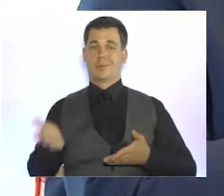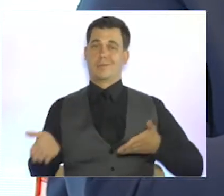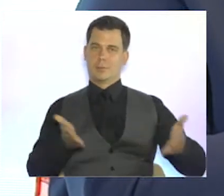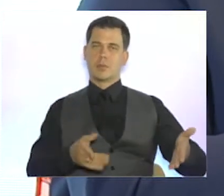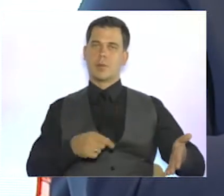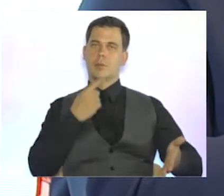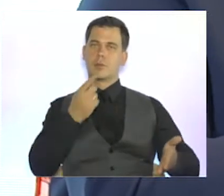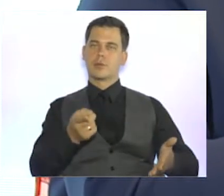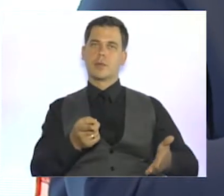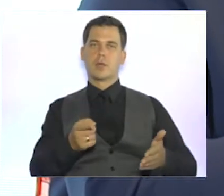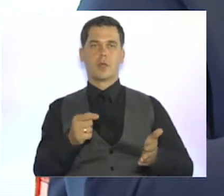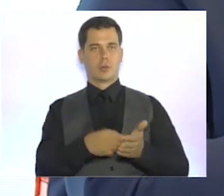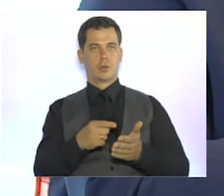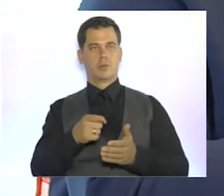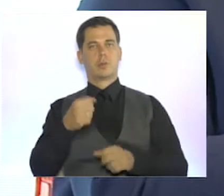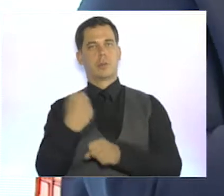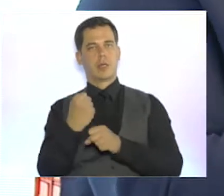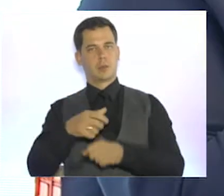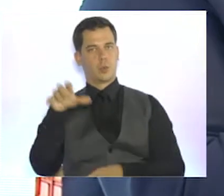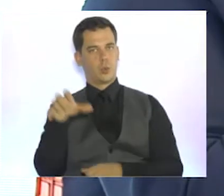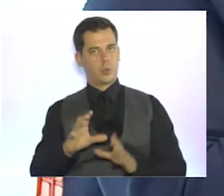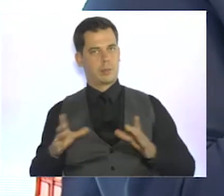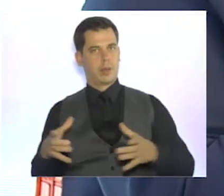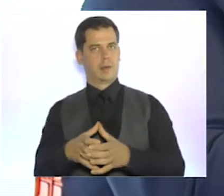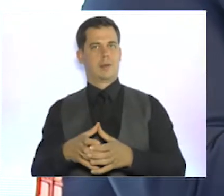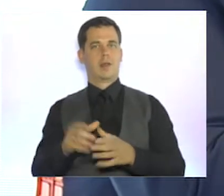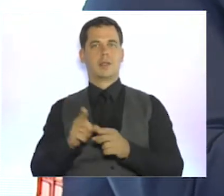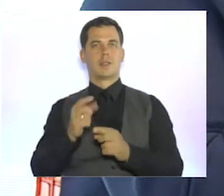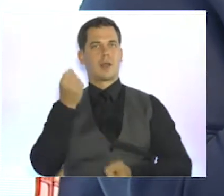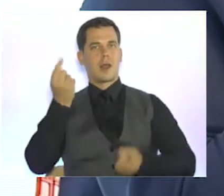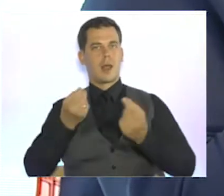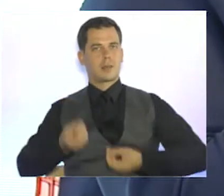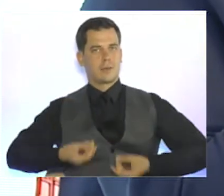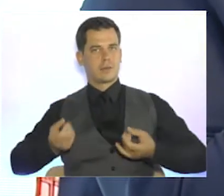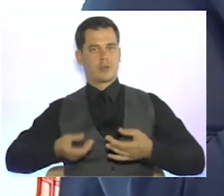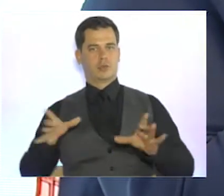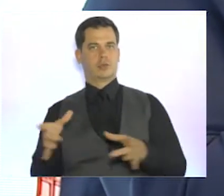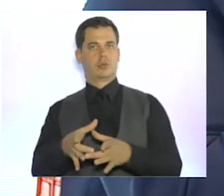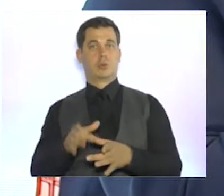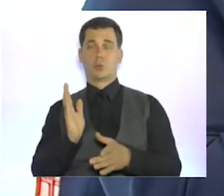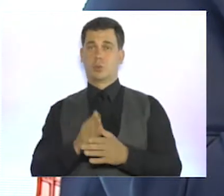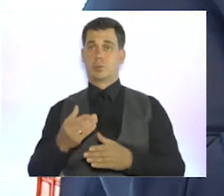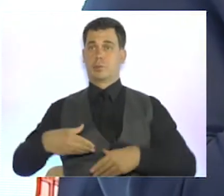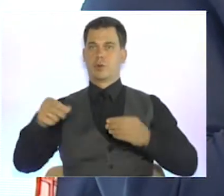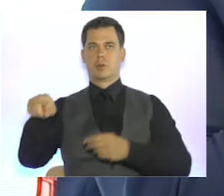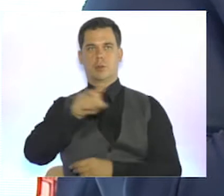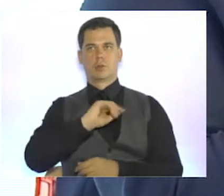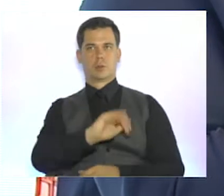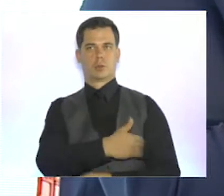podkreślała, że praca w grupie, kreatywność właśnie, tego już się zaczyna w szkole